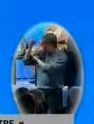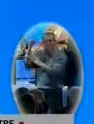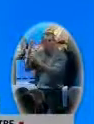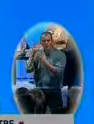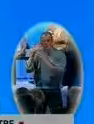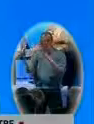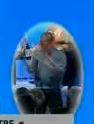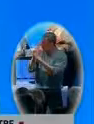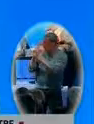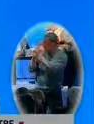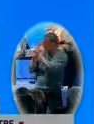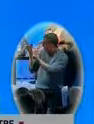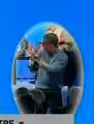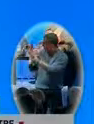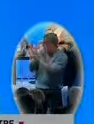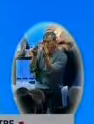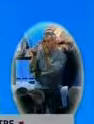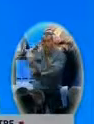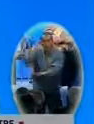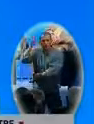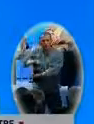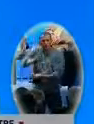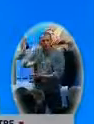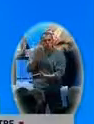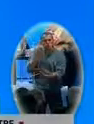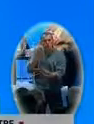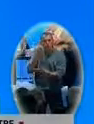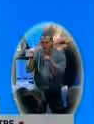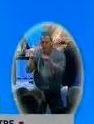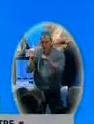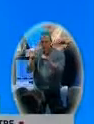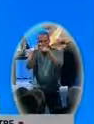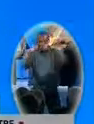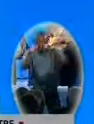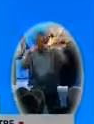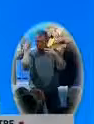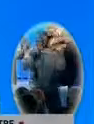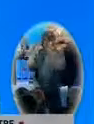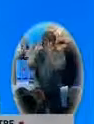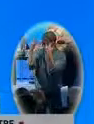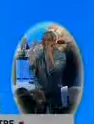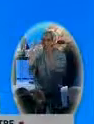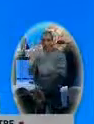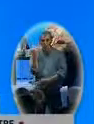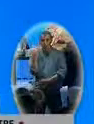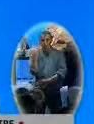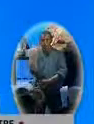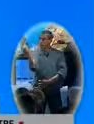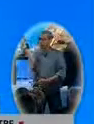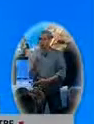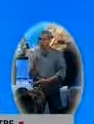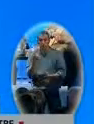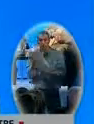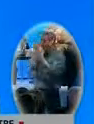brillantes de notre tradition philosophique. La liberté semble nous inquiéter alors que nous la revendiquons toujours comme